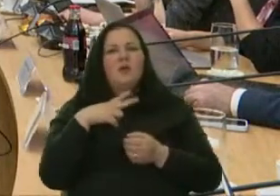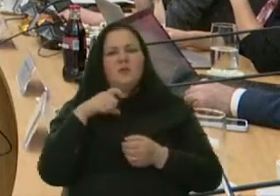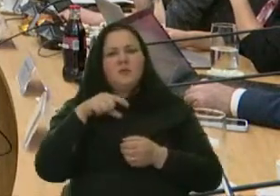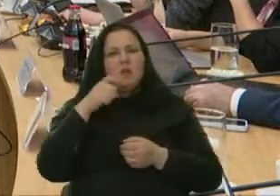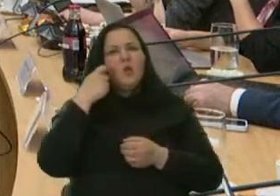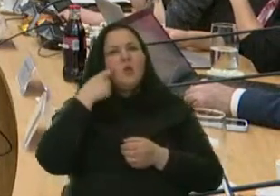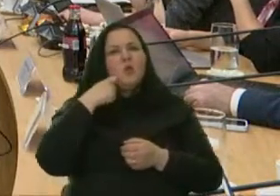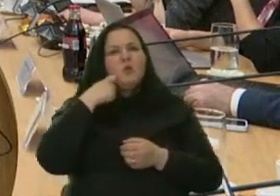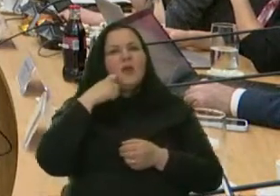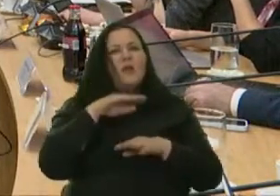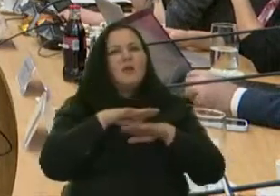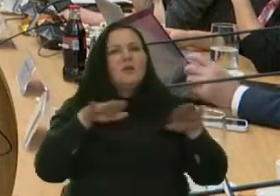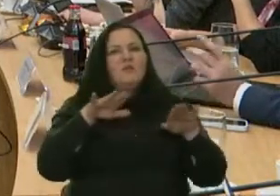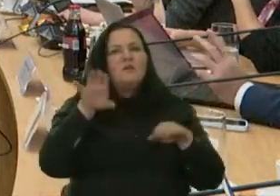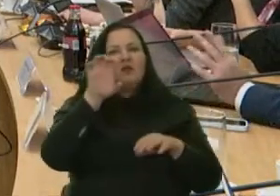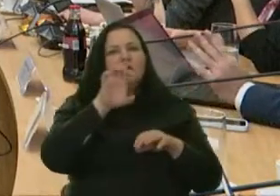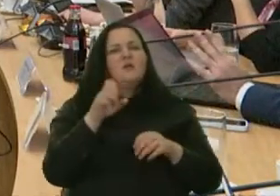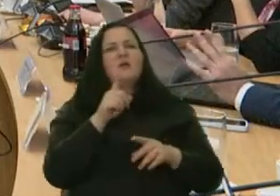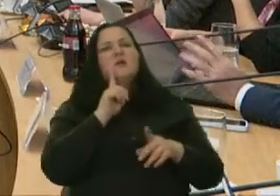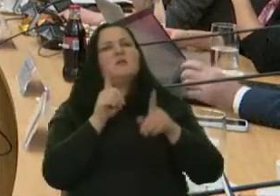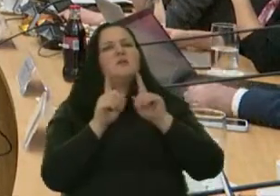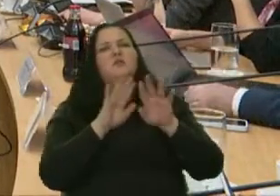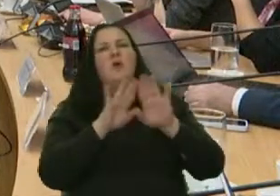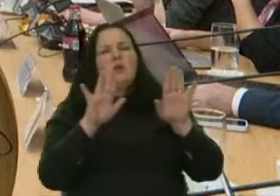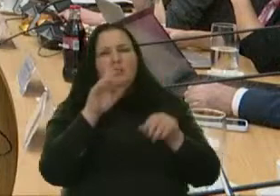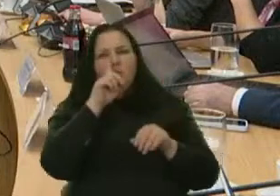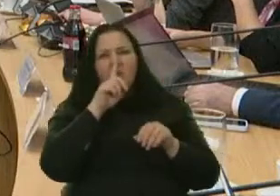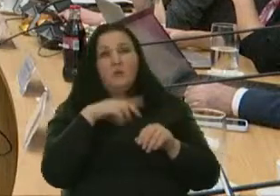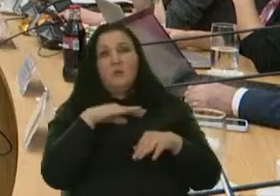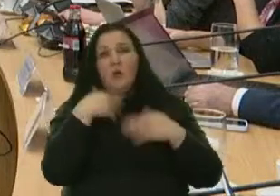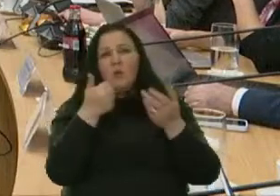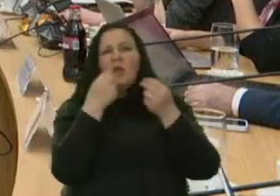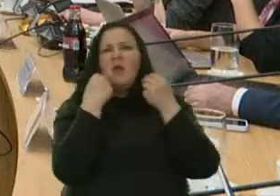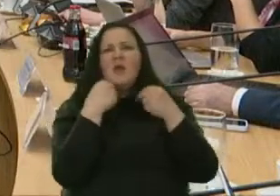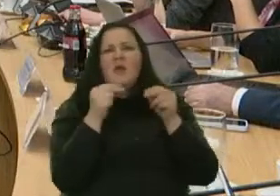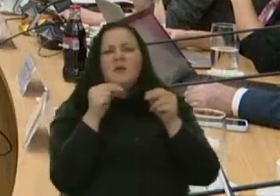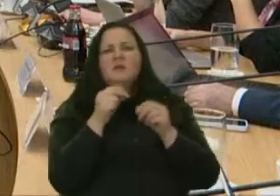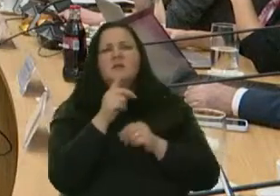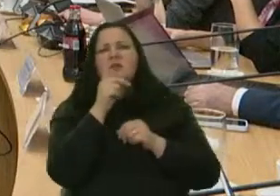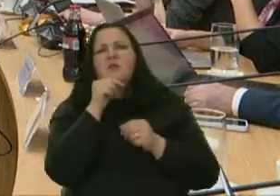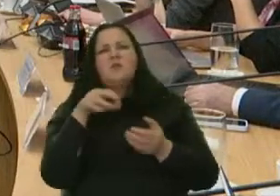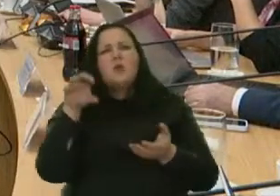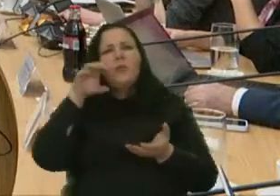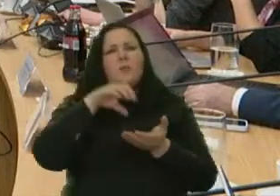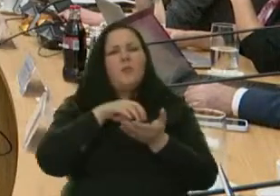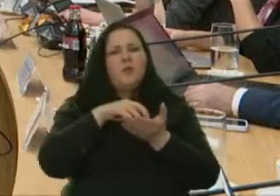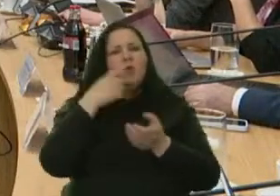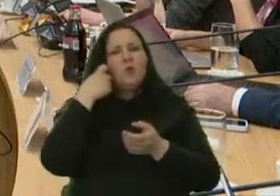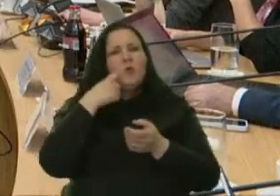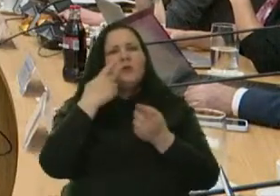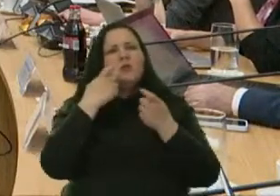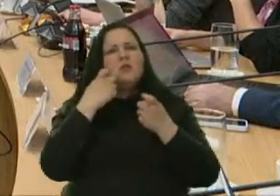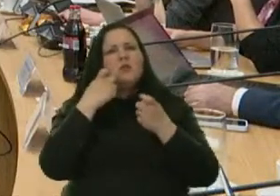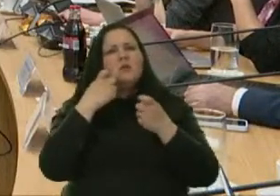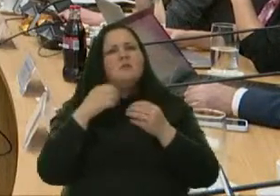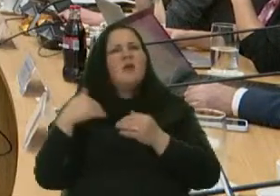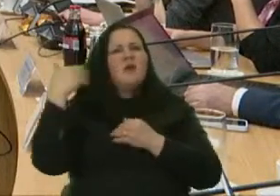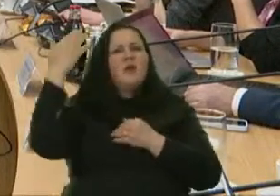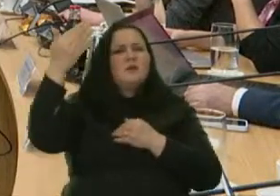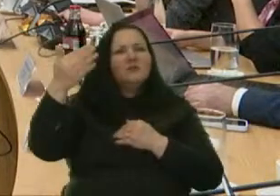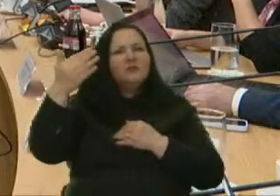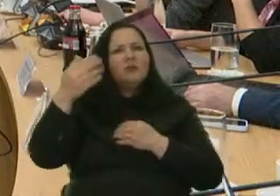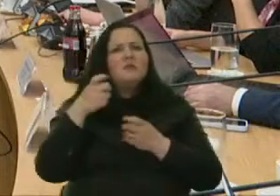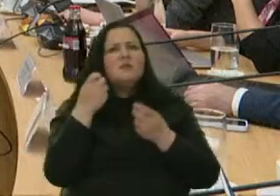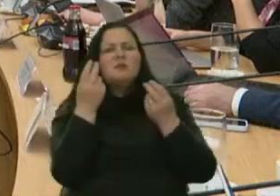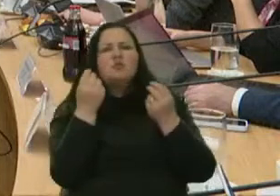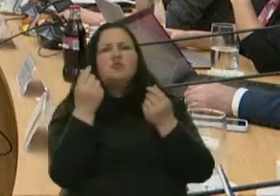European că discutăm doar să discutăm ai mai bun exemplu de unde este poziționat Clujul din surse externe din surse